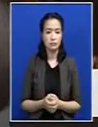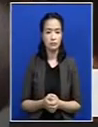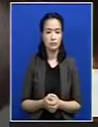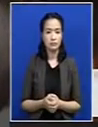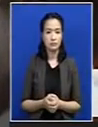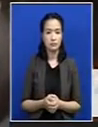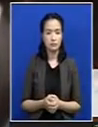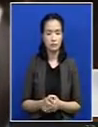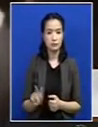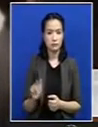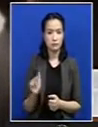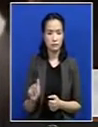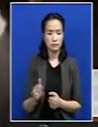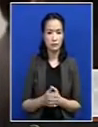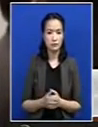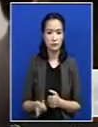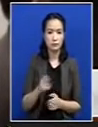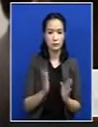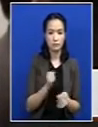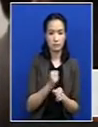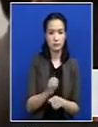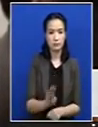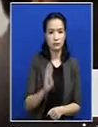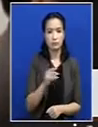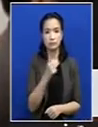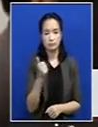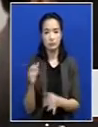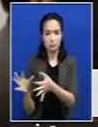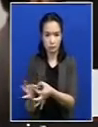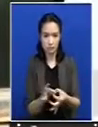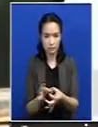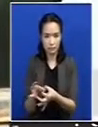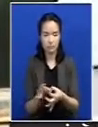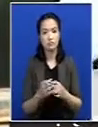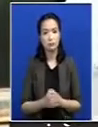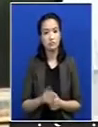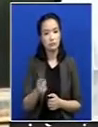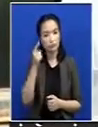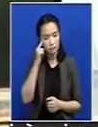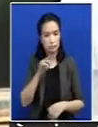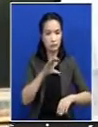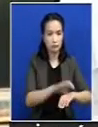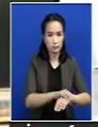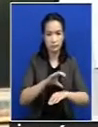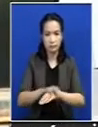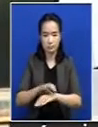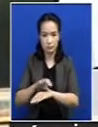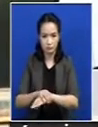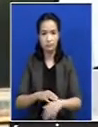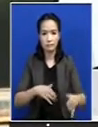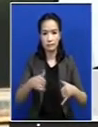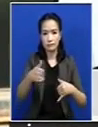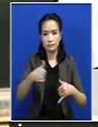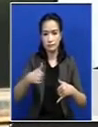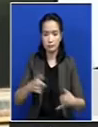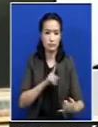ป็นต้นเรื่องเนี่ยนะครับและพนักงานของบริษัทอื่นที่เกี่ยวข้องคาดว่าจะมีการจับกุมหรือว่าเรียกผู้ที่ถูกออก